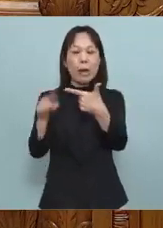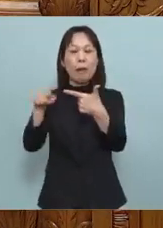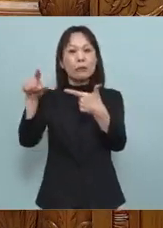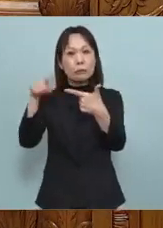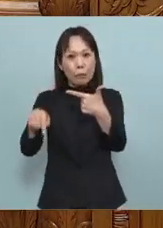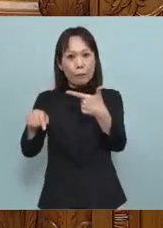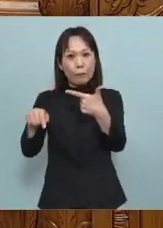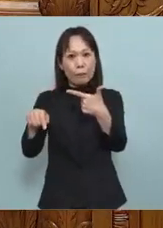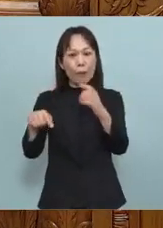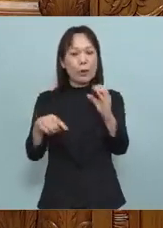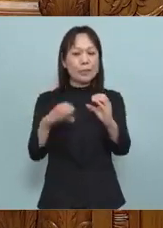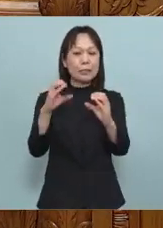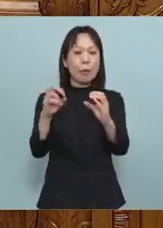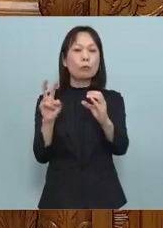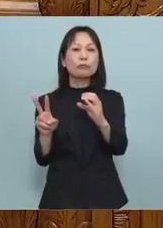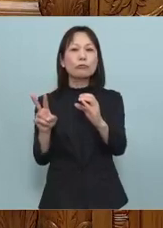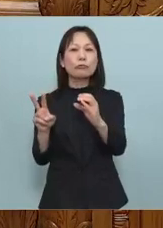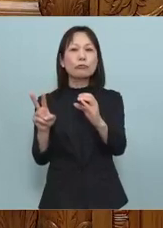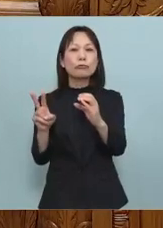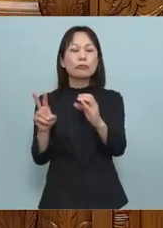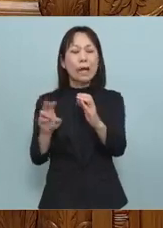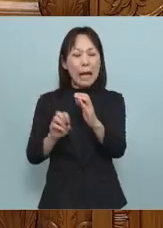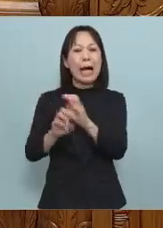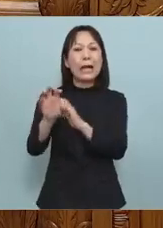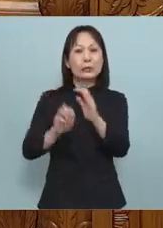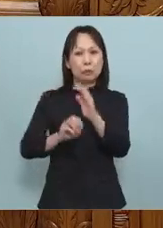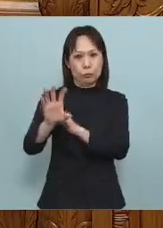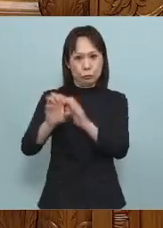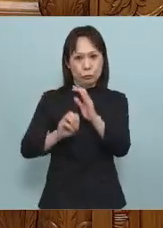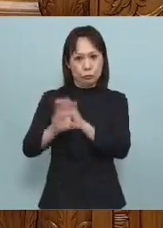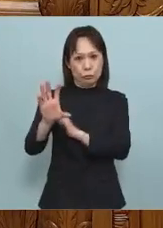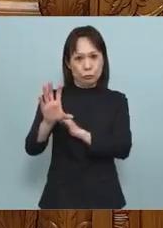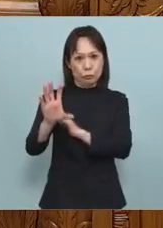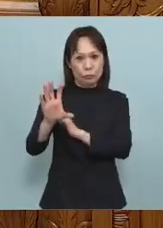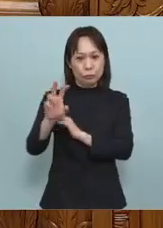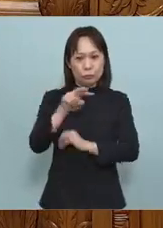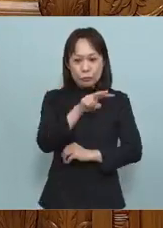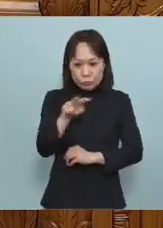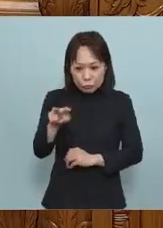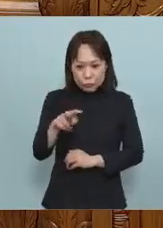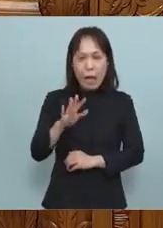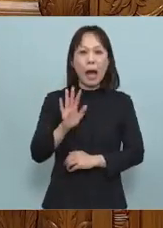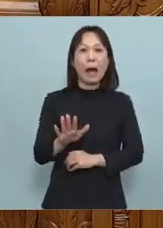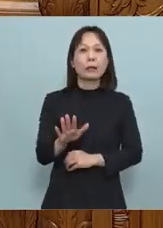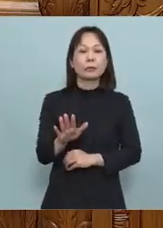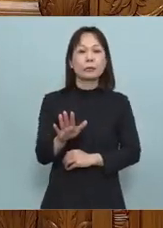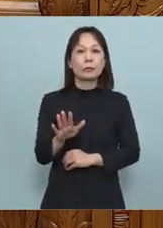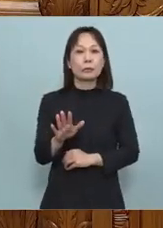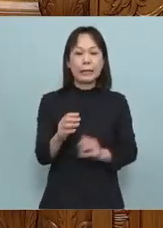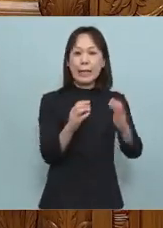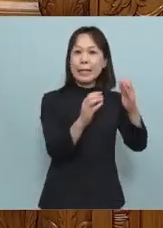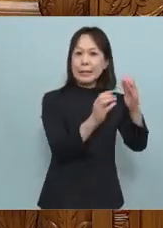CO2 を排出すると経産省の資料で示されています。そのため石炭8割、